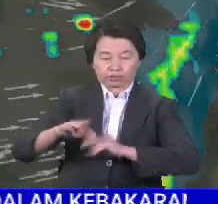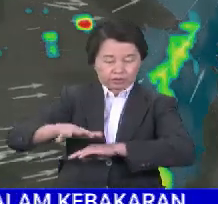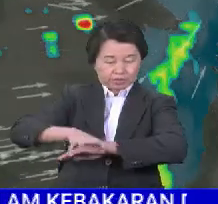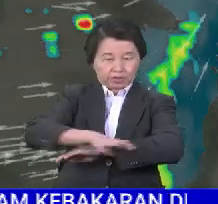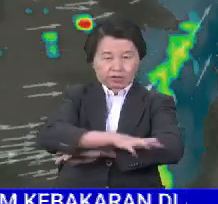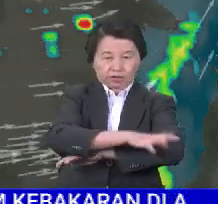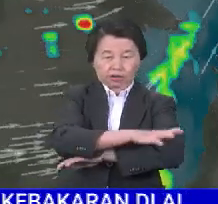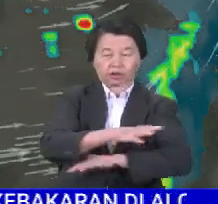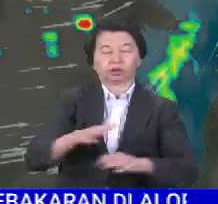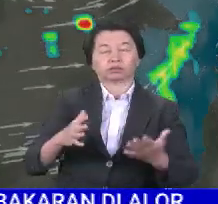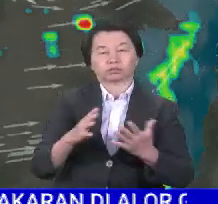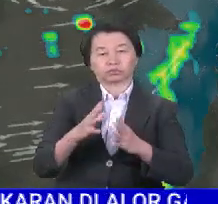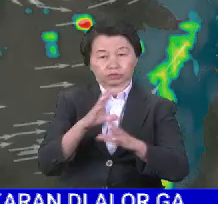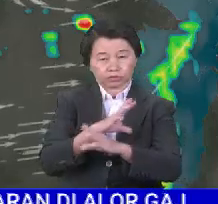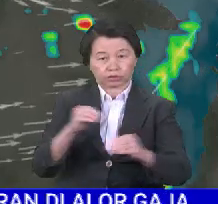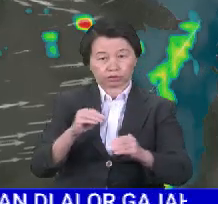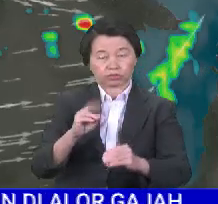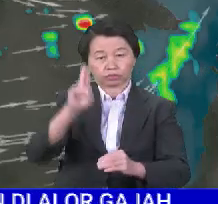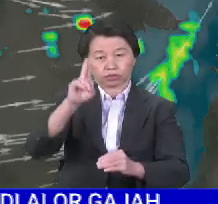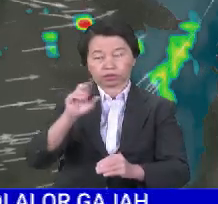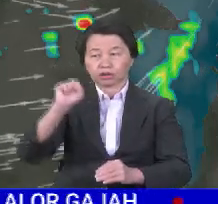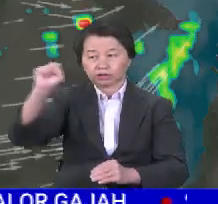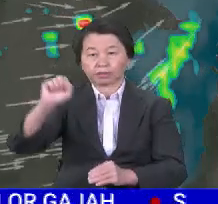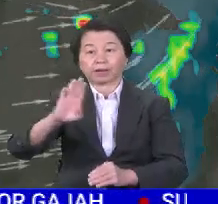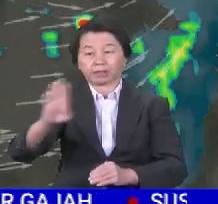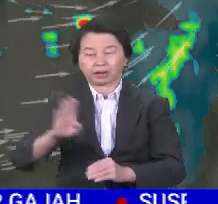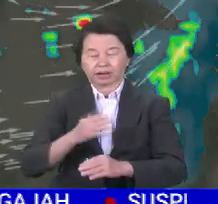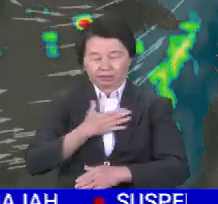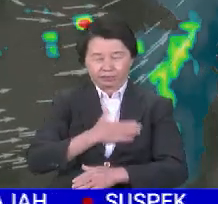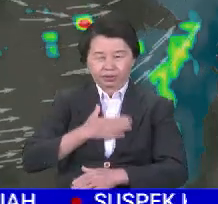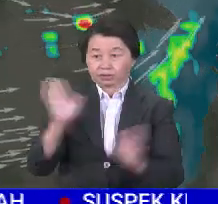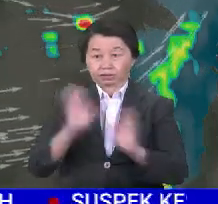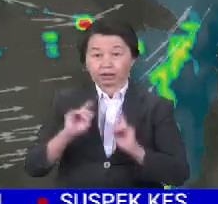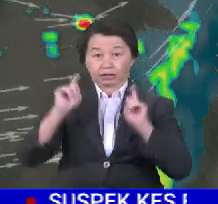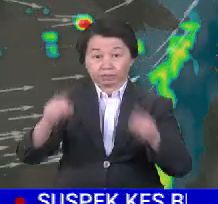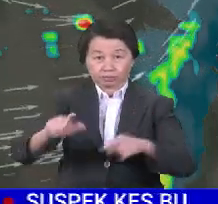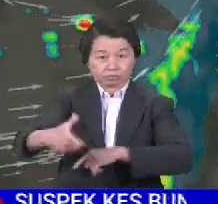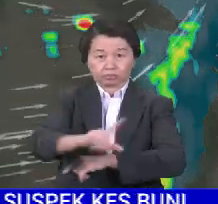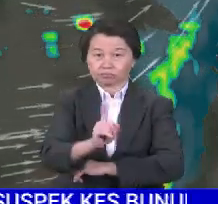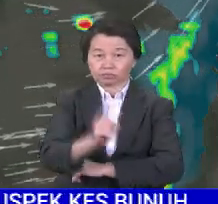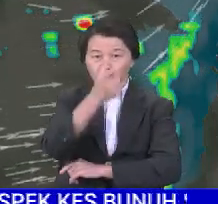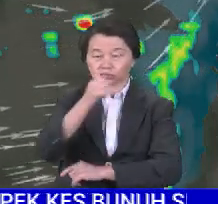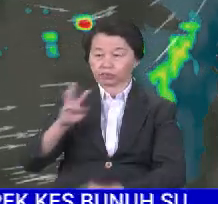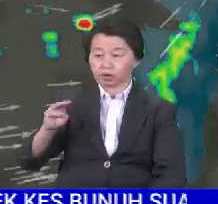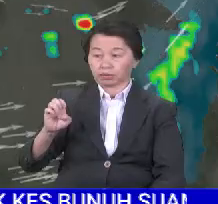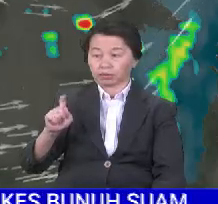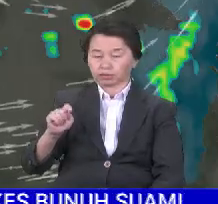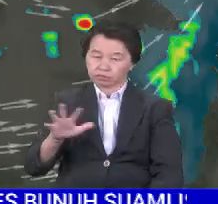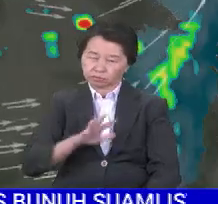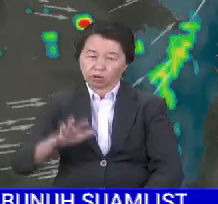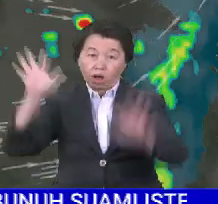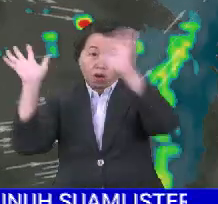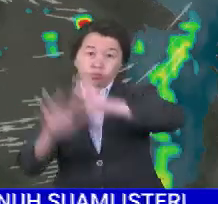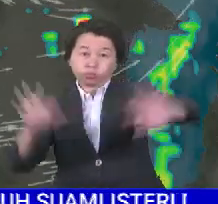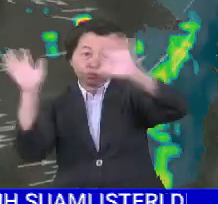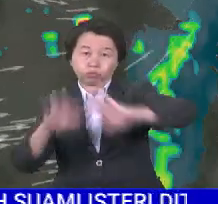pantai Sarawak Utara dan juga Sabah Barat, dinasihatkan agar tidak mengunjungi kawasan tersebut kerana Met Malaysia menjangkakan angin